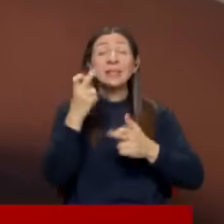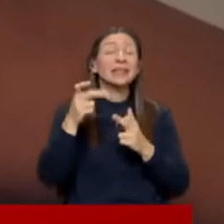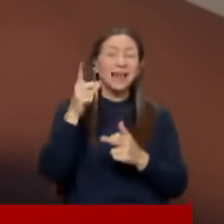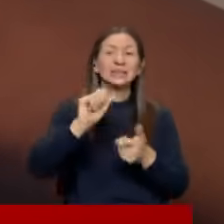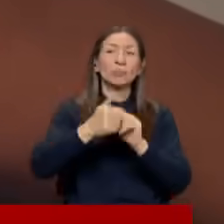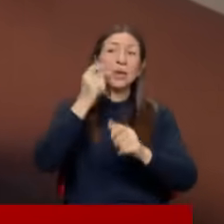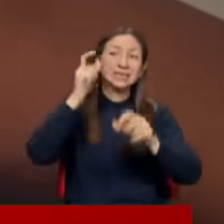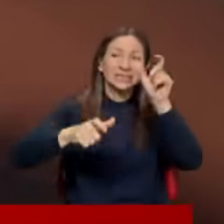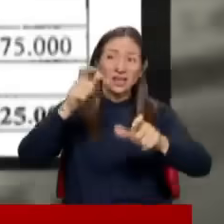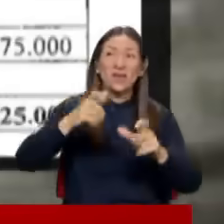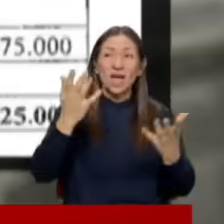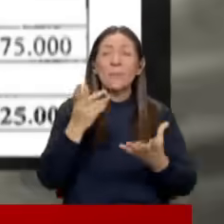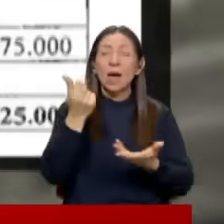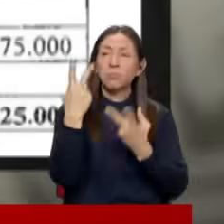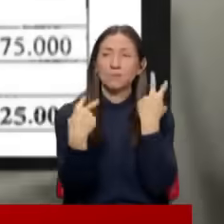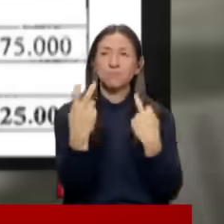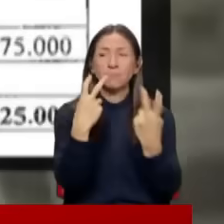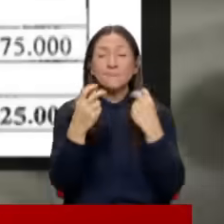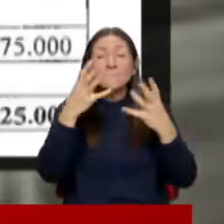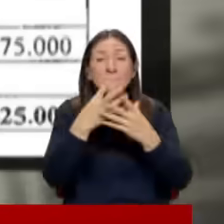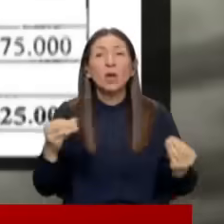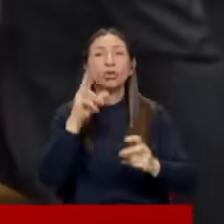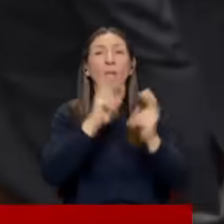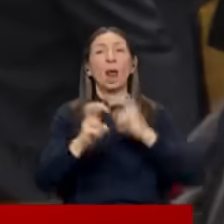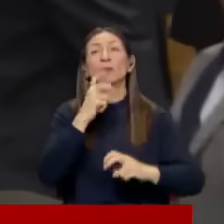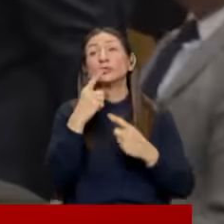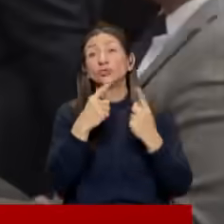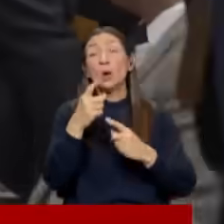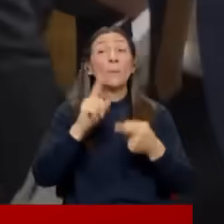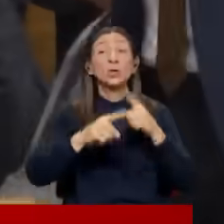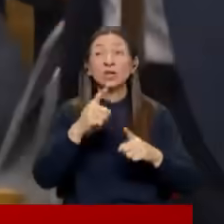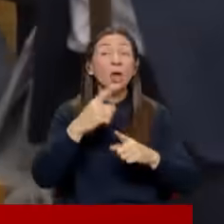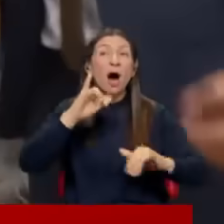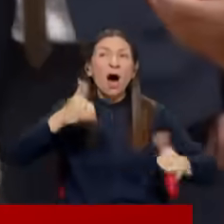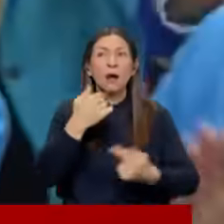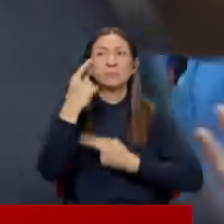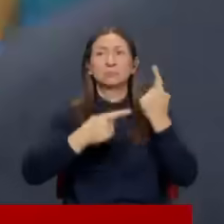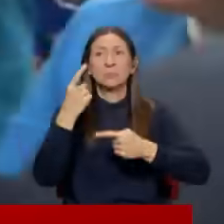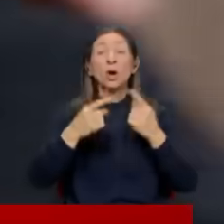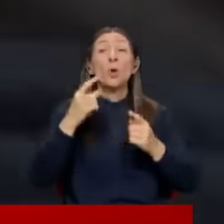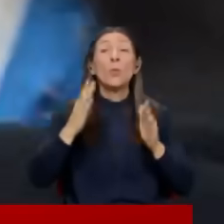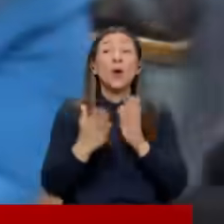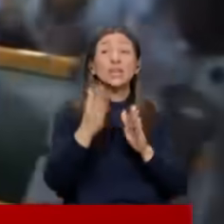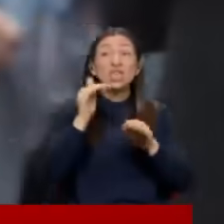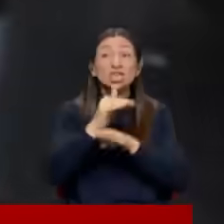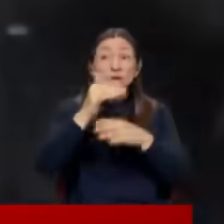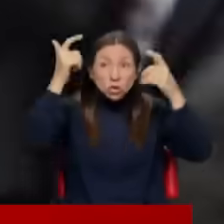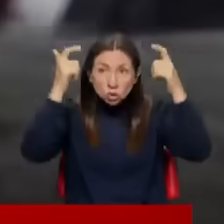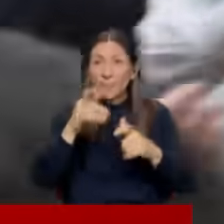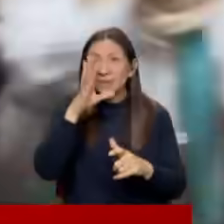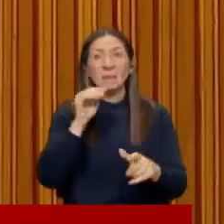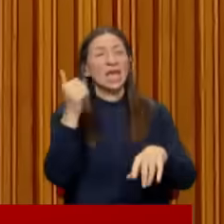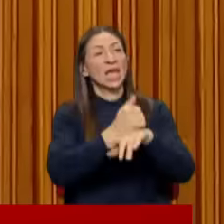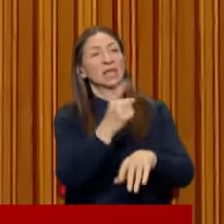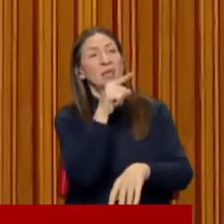spor insanlarını ve kaptırdıkları milyon dolarları konuşuyor. Siyasette ise fırtınası sert esiyor. Muhalefet yaşananların sorumlusu